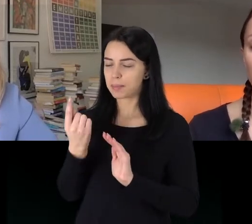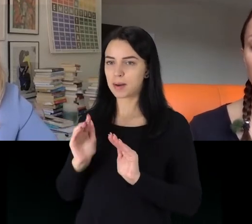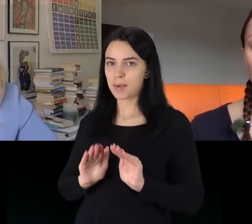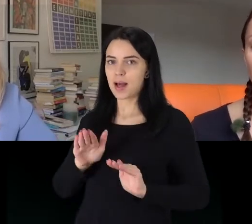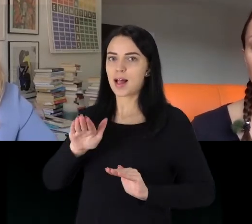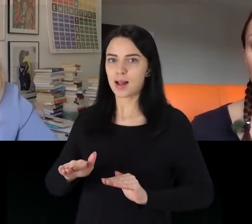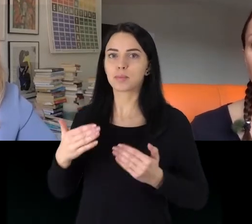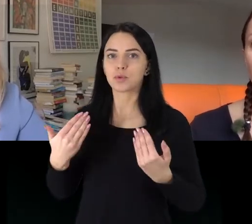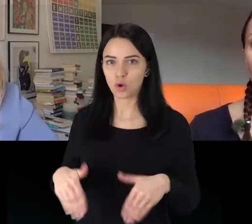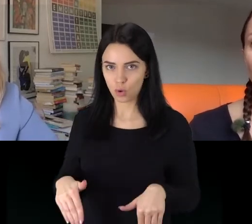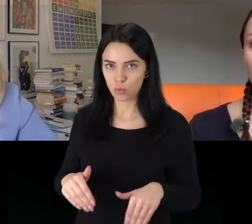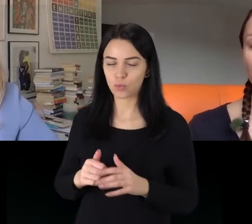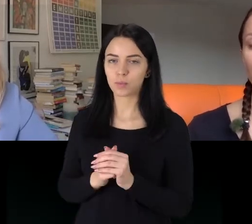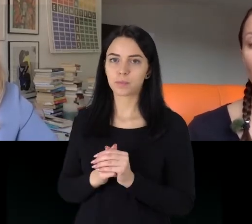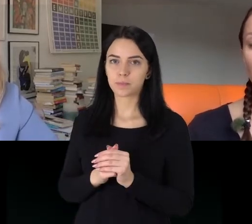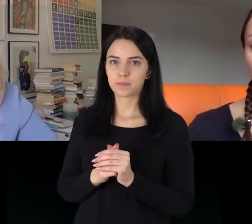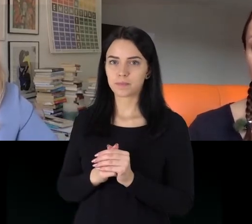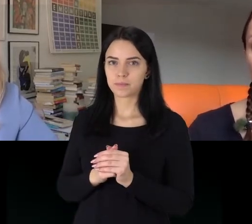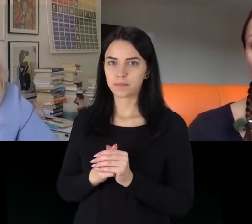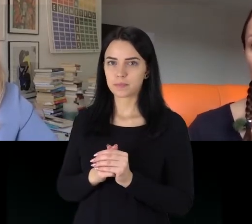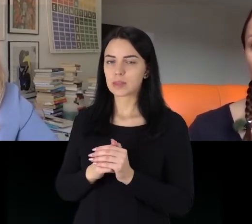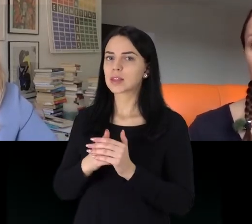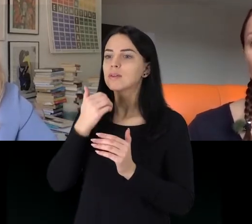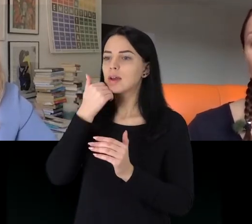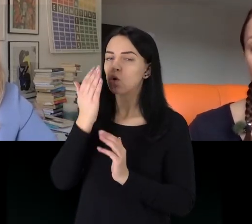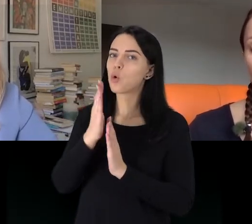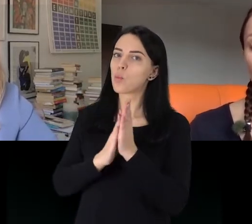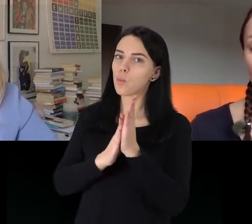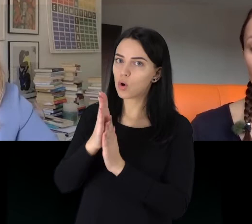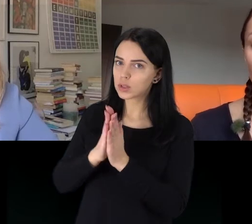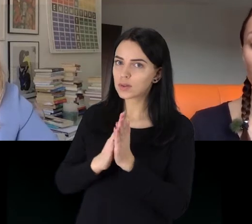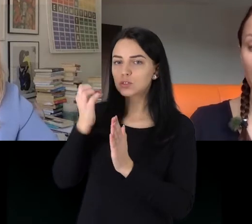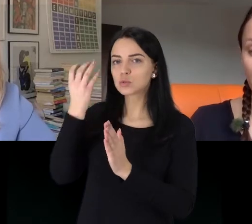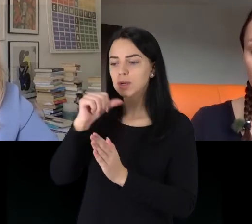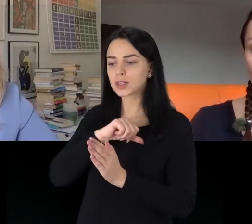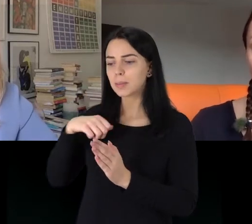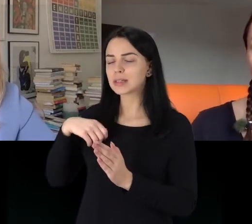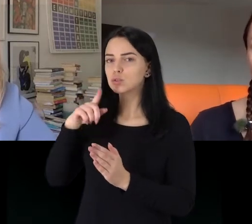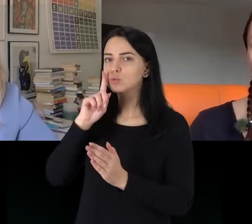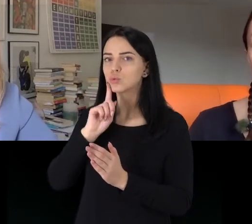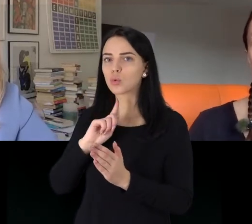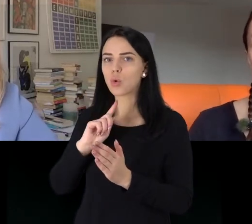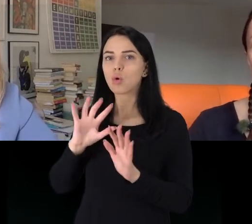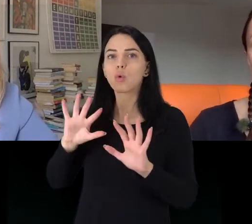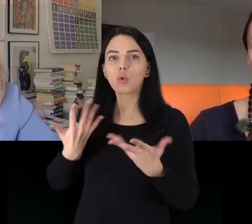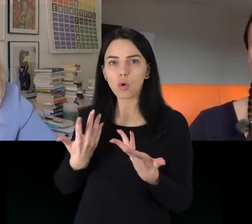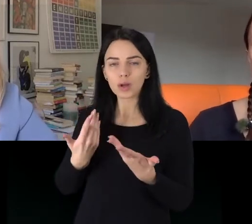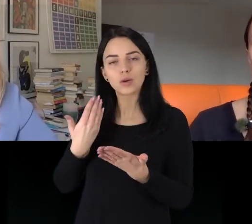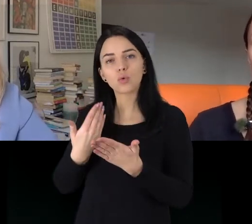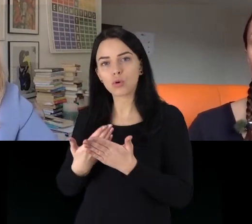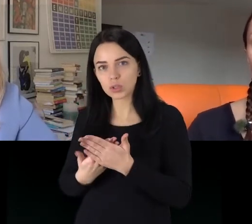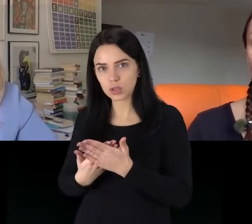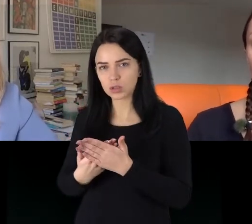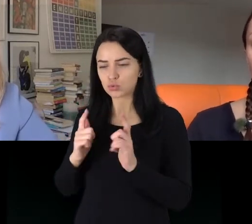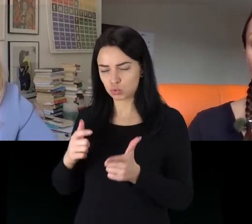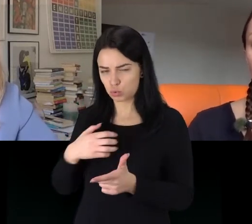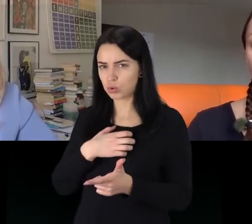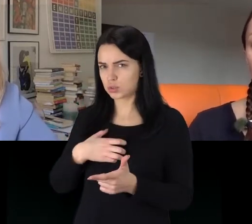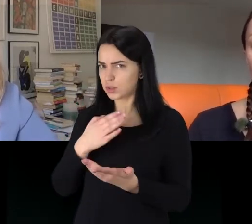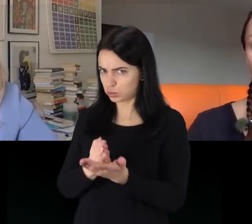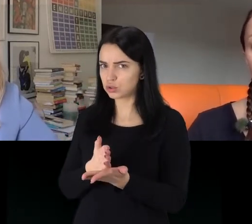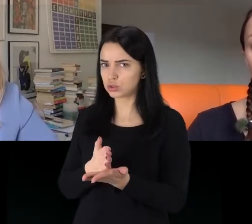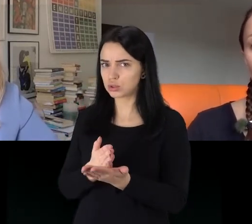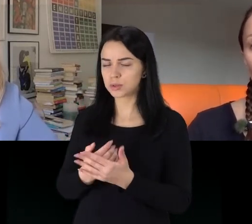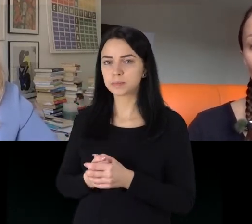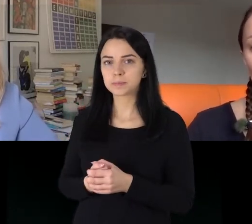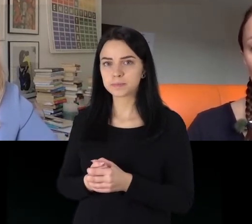žingsnelis, kad pajudėtų ledai. Tai yra motivacija, suvokimas, ko aš noriu ir kodėl aš to noriu ir ar tikrai man tai svarbu.